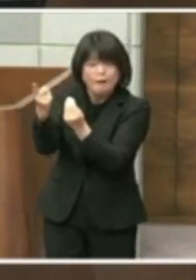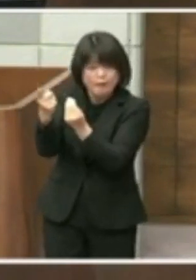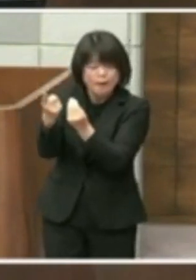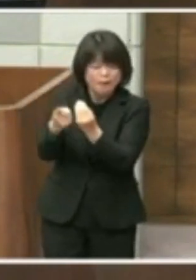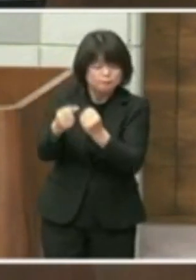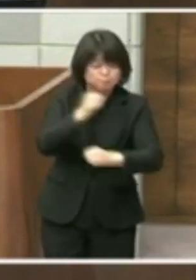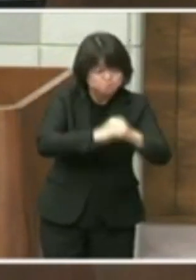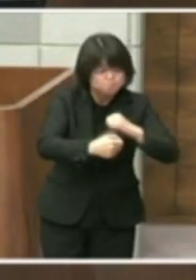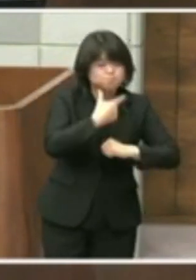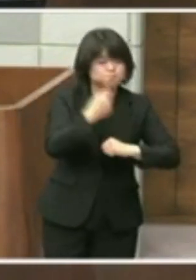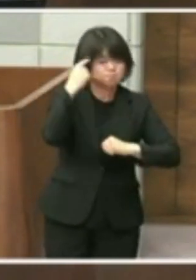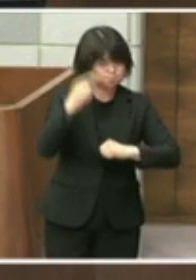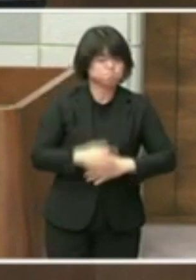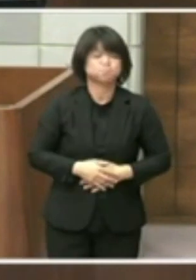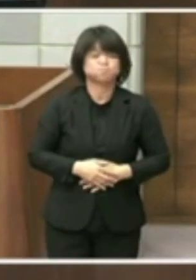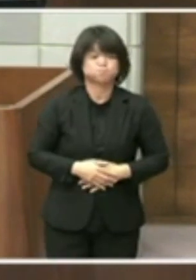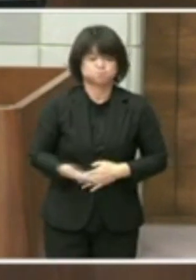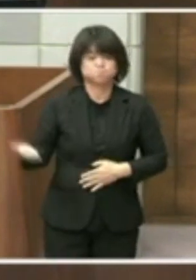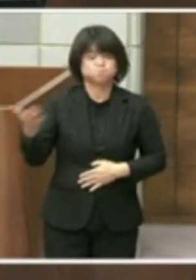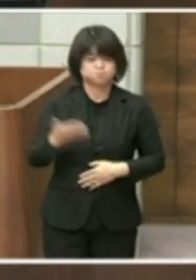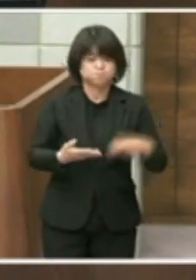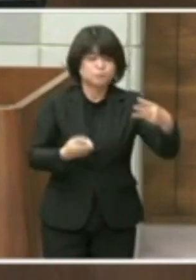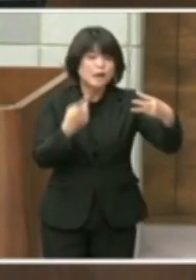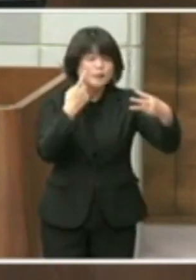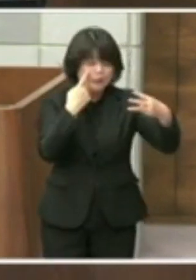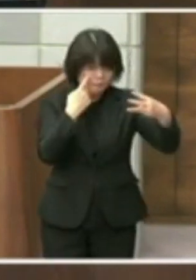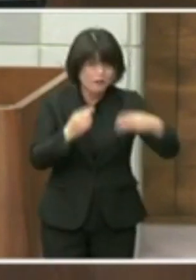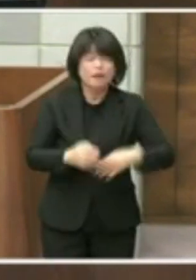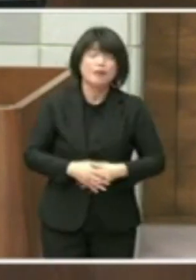。次に3点目の